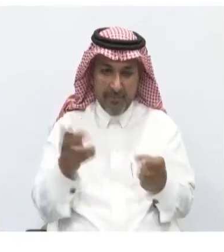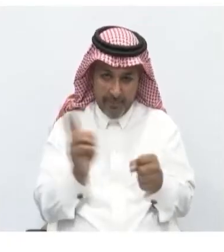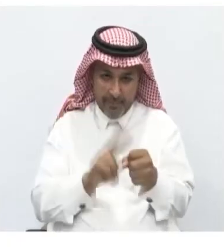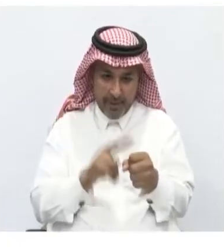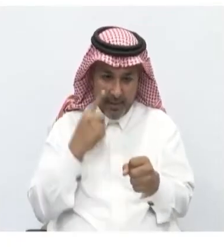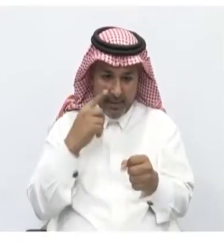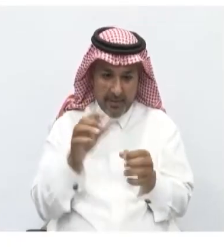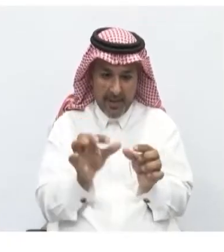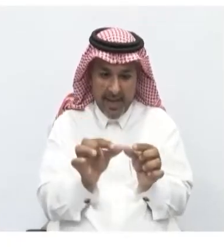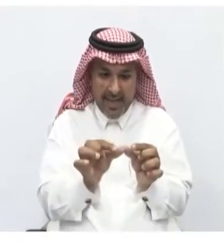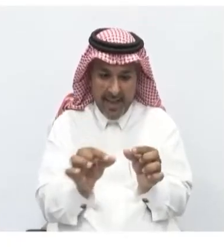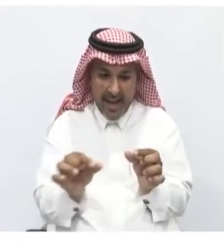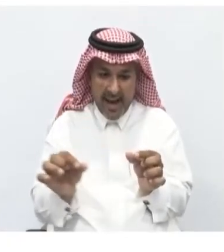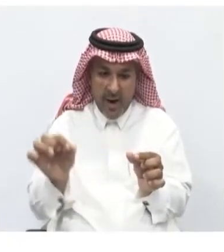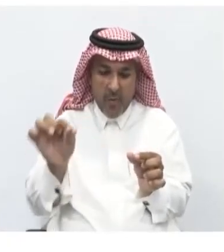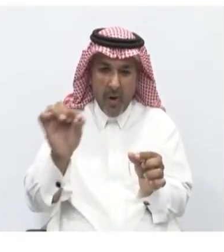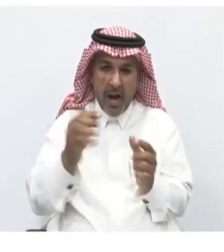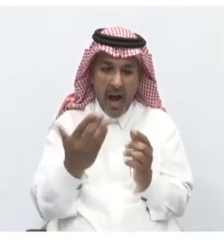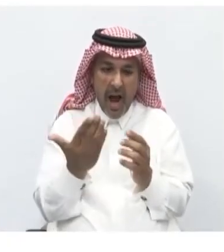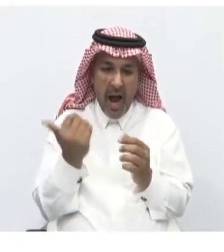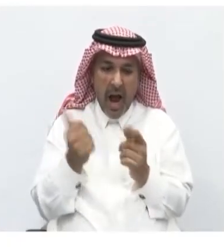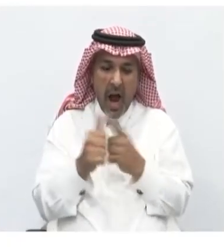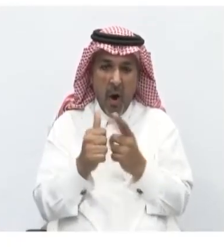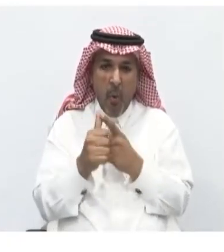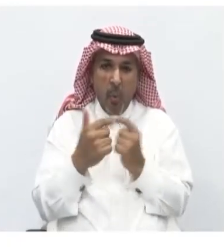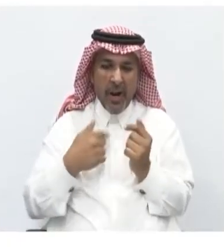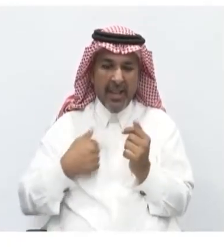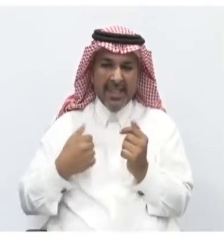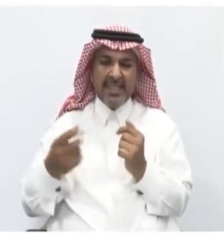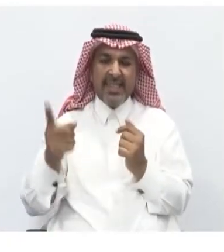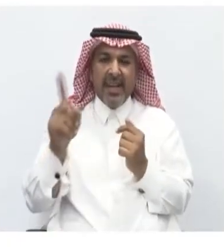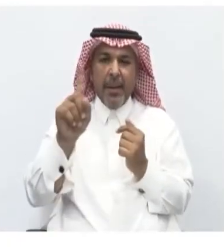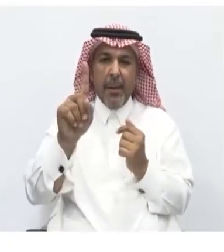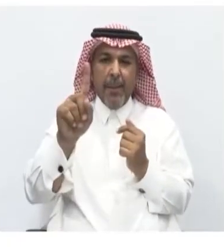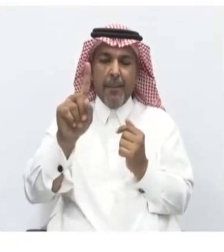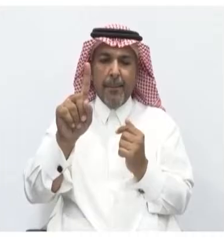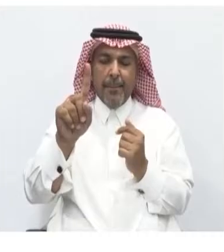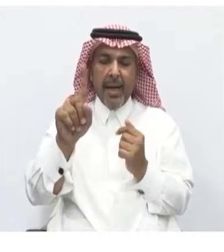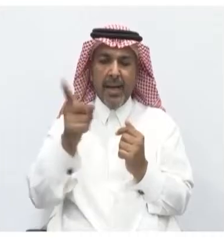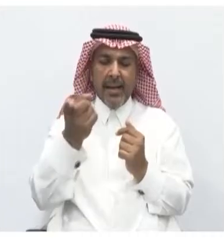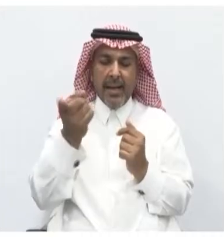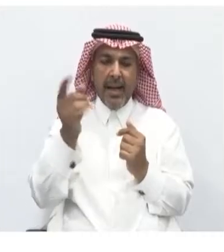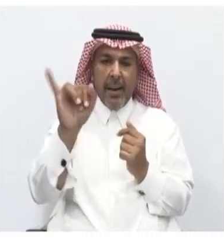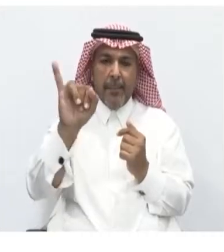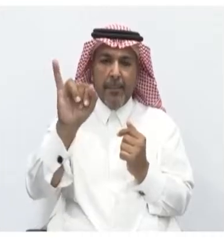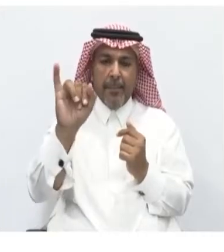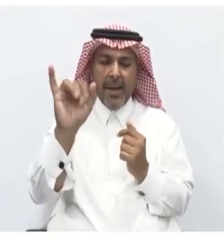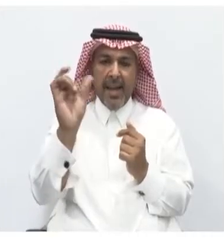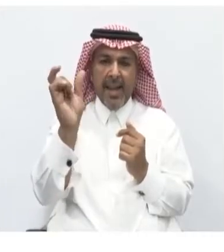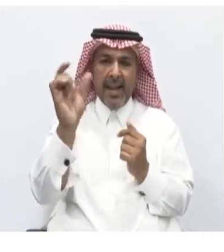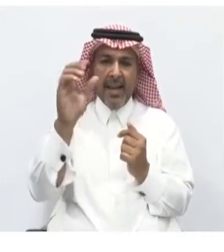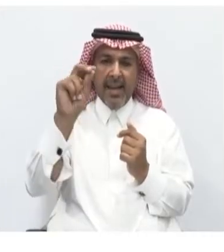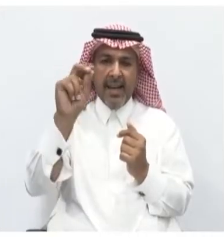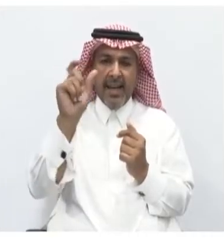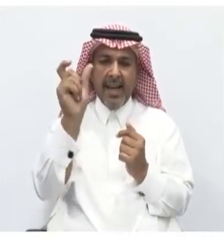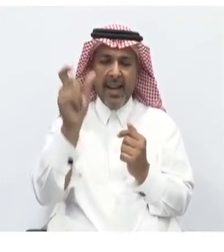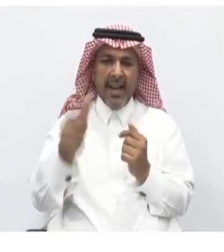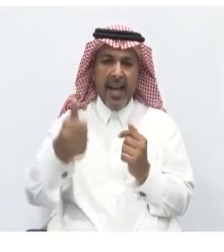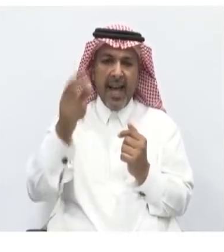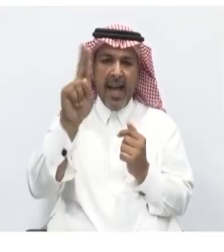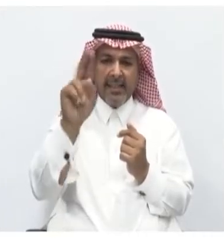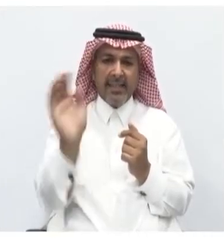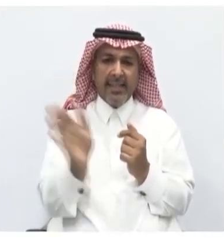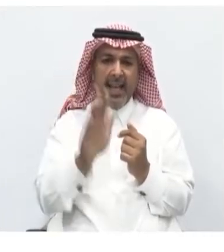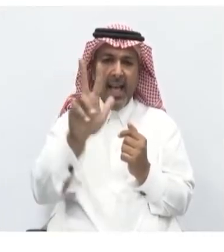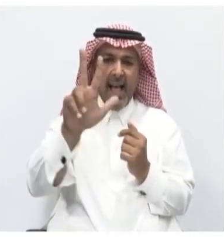كان اللون الماده اسمها الاولى برمنجنات البوتاسيوم لونها بنفسجي اضفنا عليها ماده اسمها